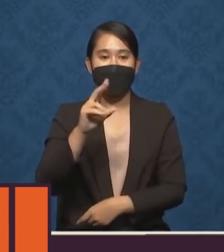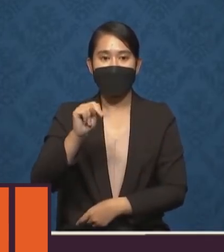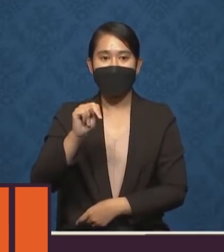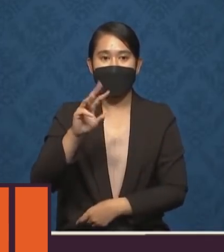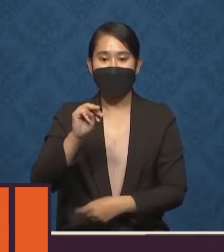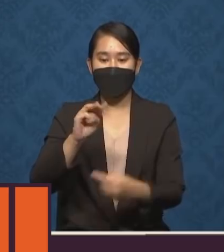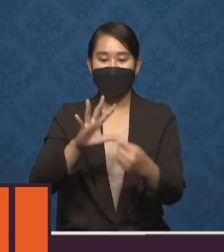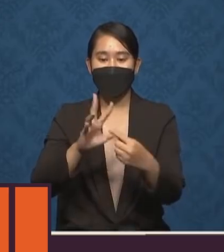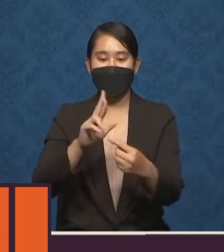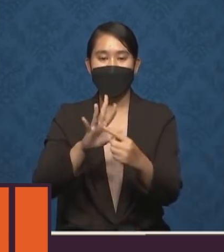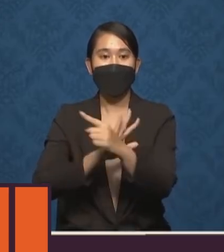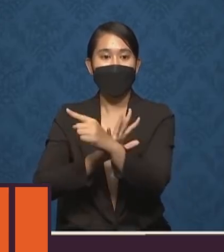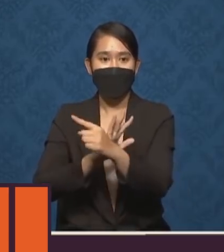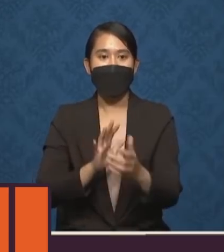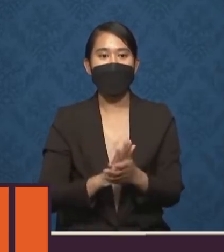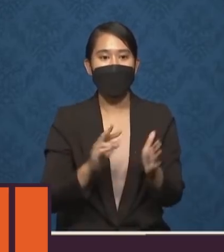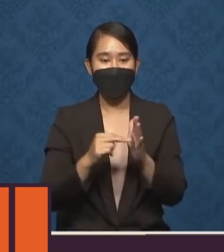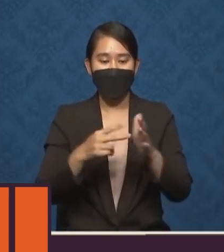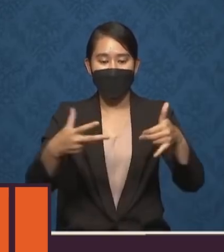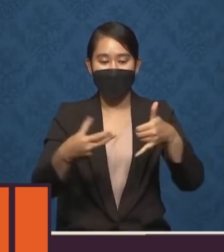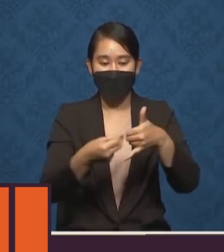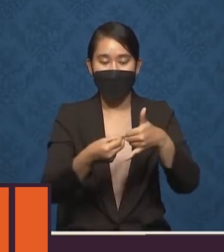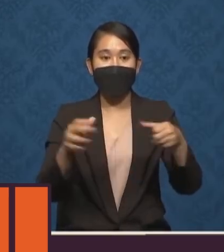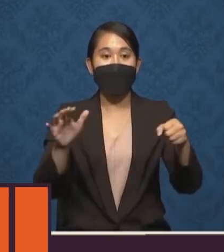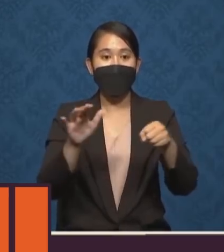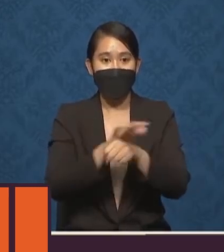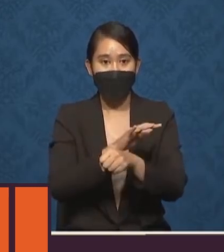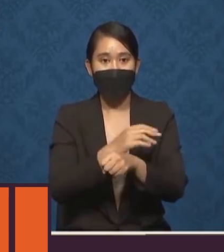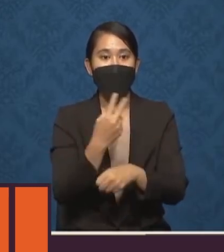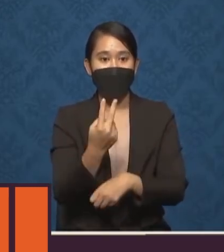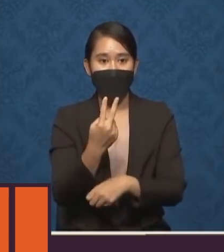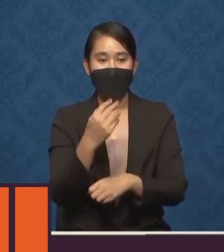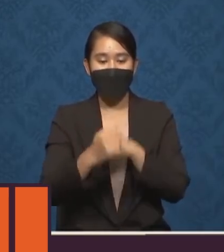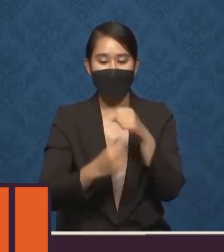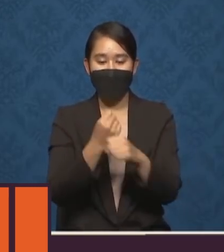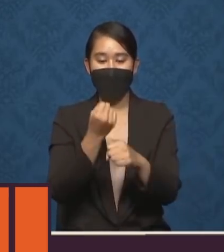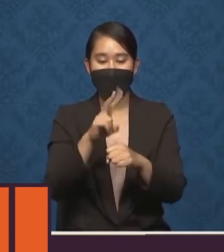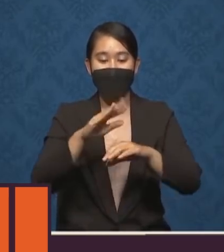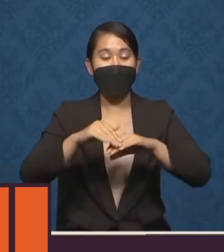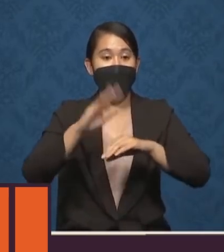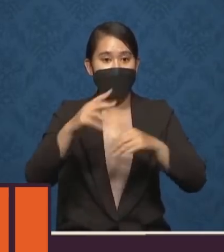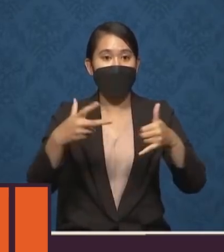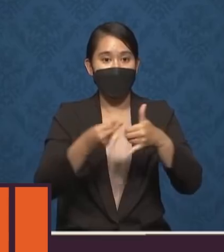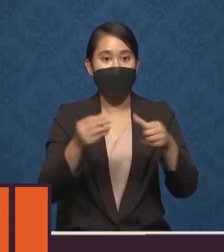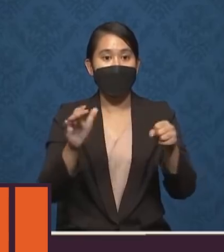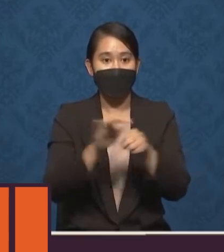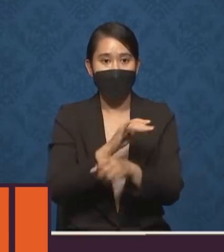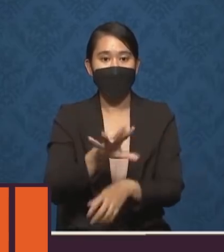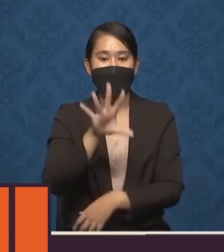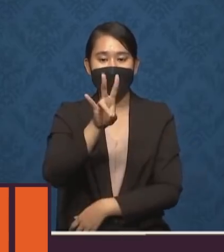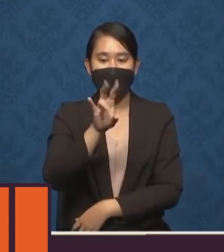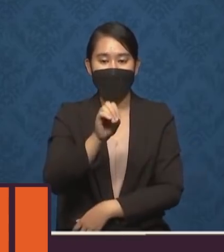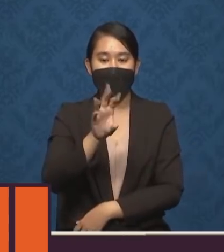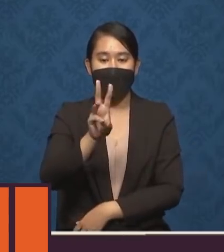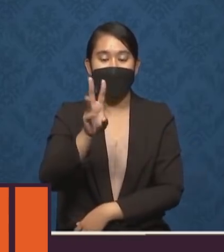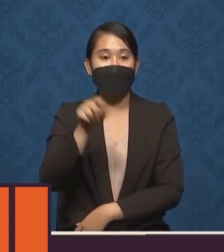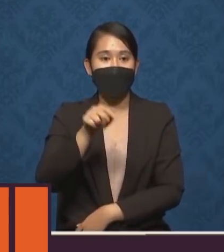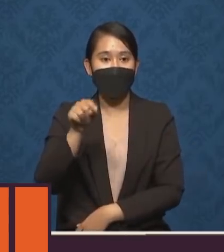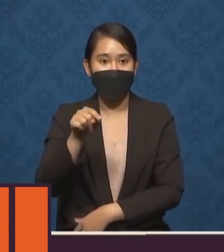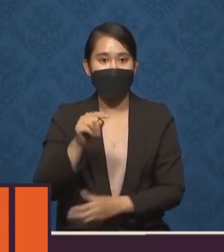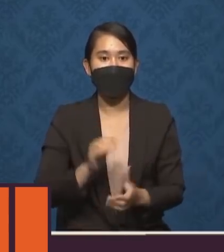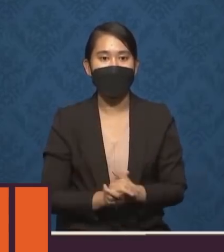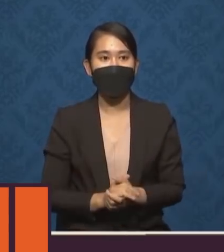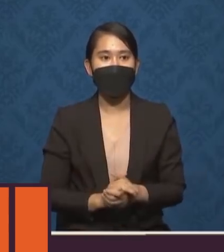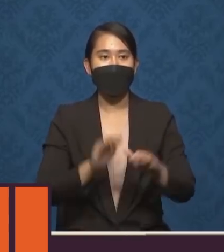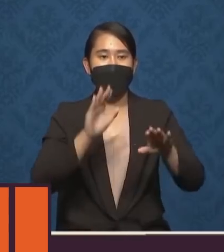ครบทั้งสองdoseให้กับประชากรที่มีอายุตั้งแต่ 12ปีขึ้นไปในสัดส่วนที่สูงถึง 76%เรา